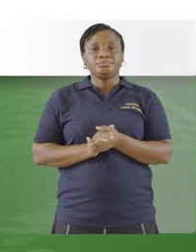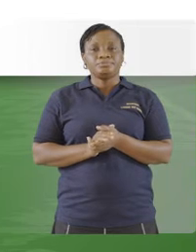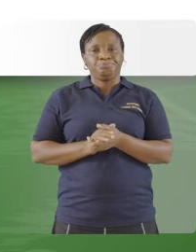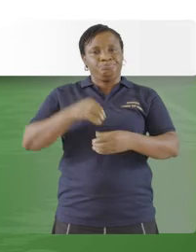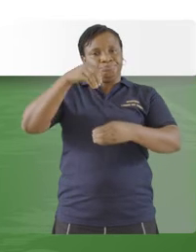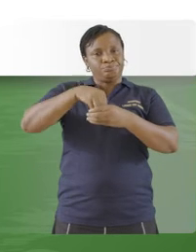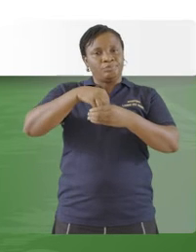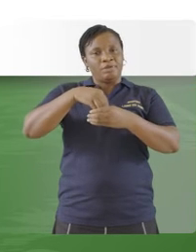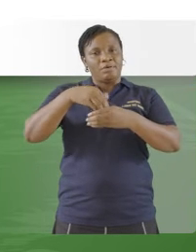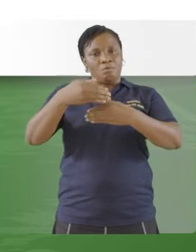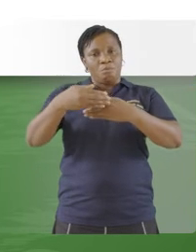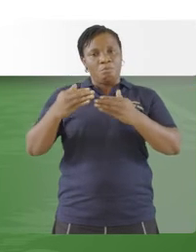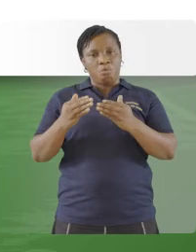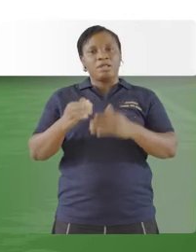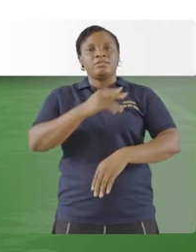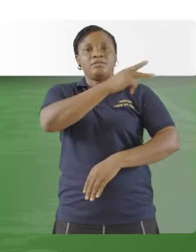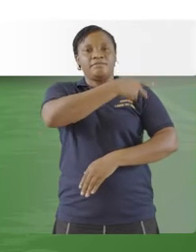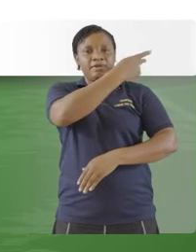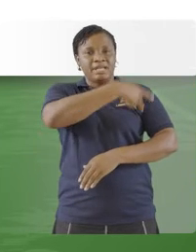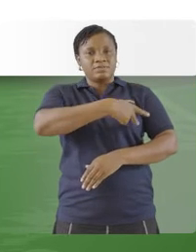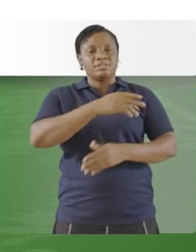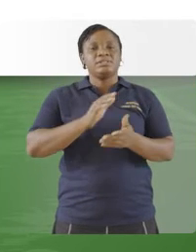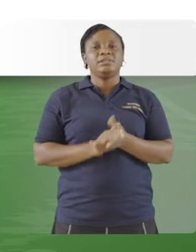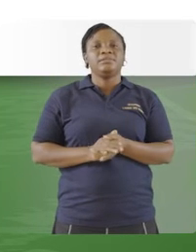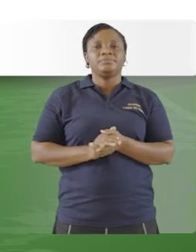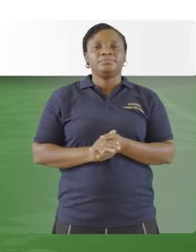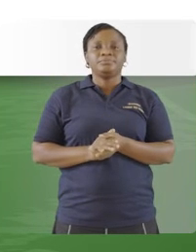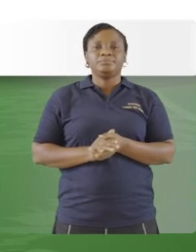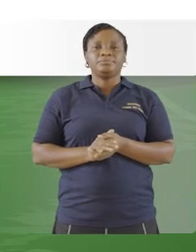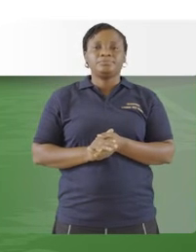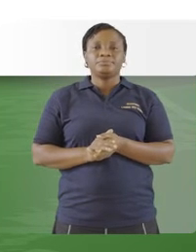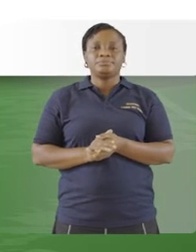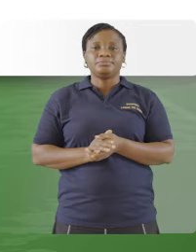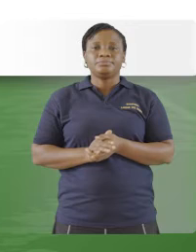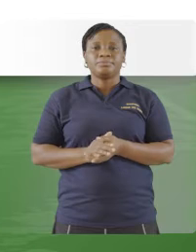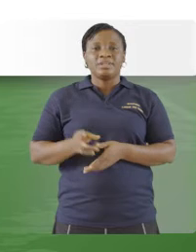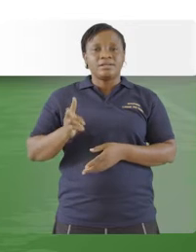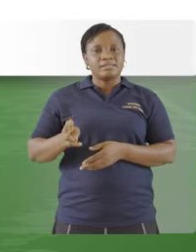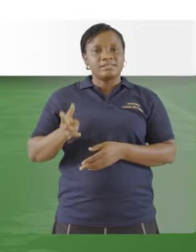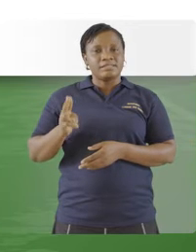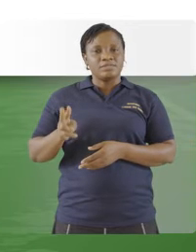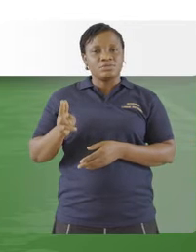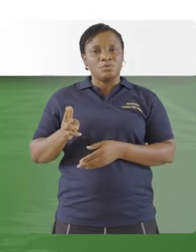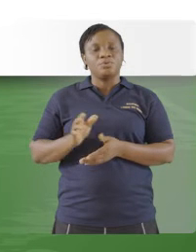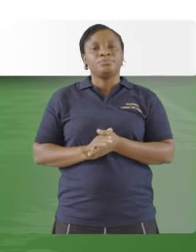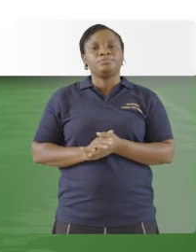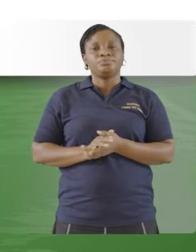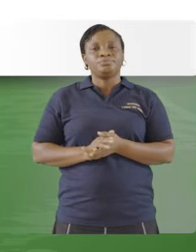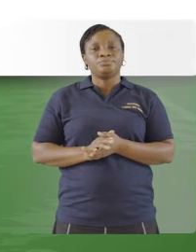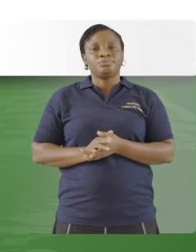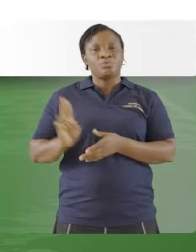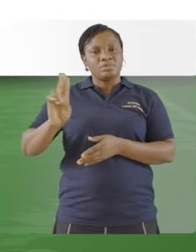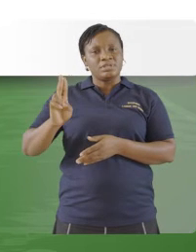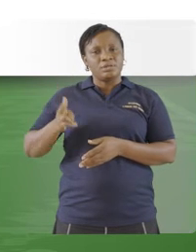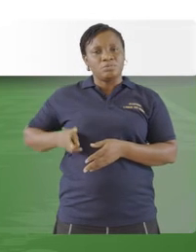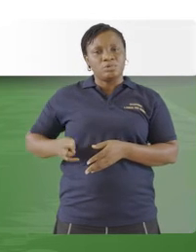C'est aussi un des éléments de la boîte pharmaceutique. La paire de ciseaux, naturellement,